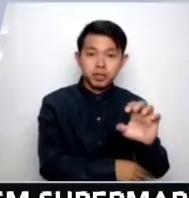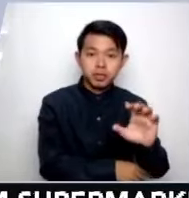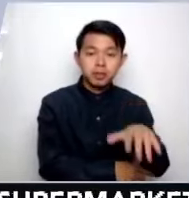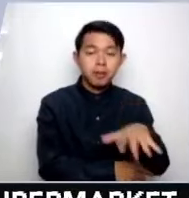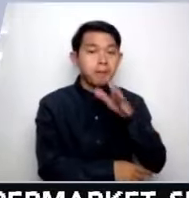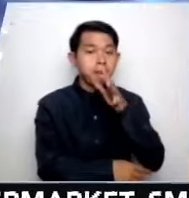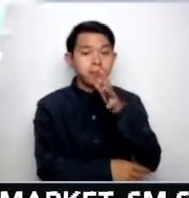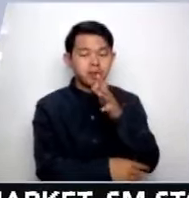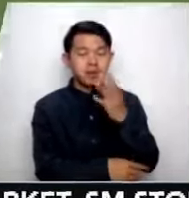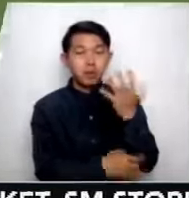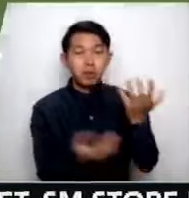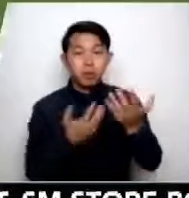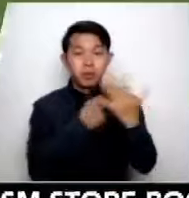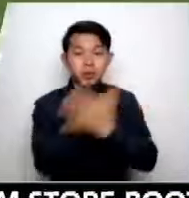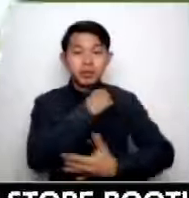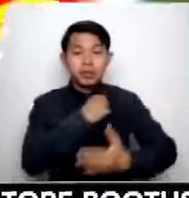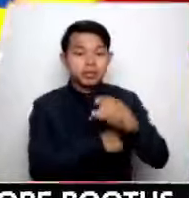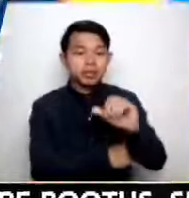Mark